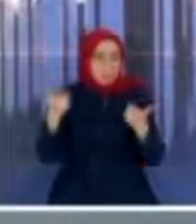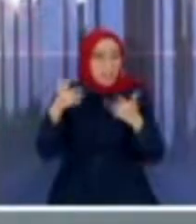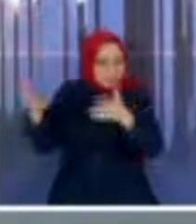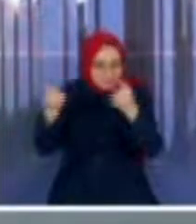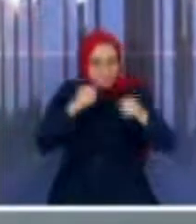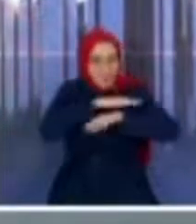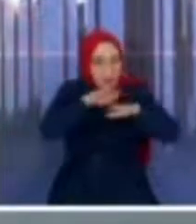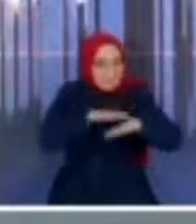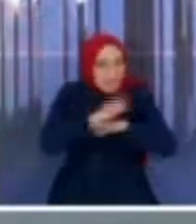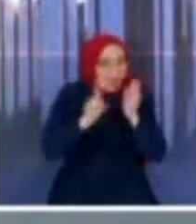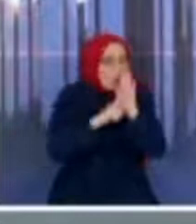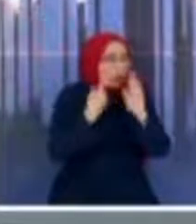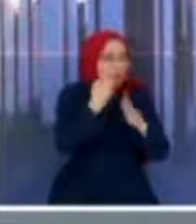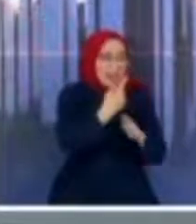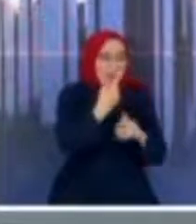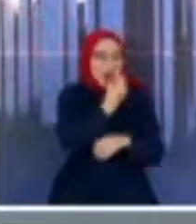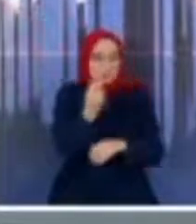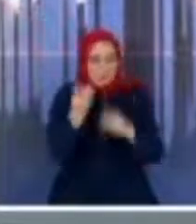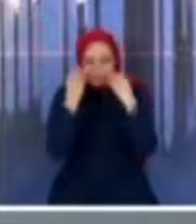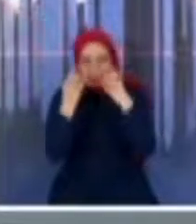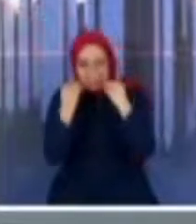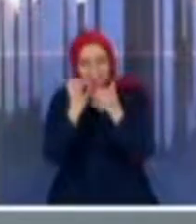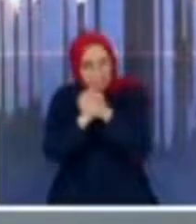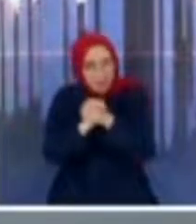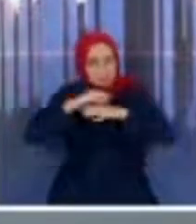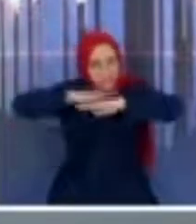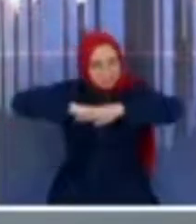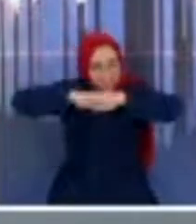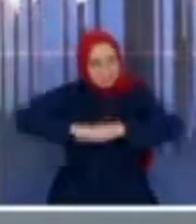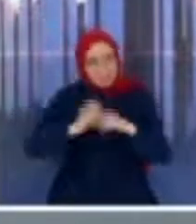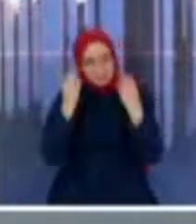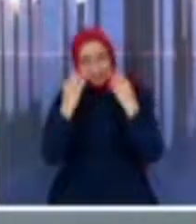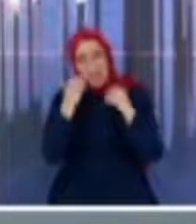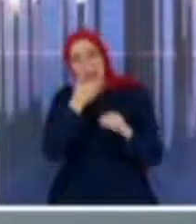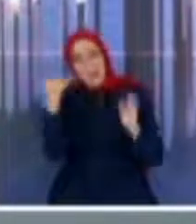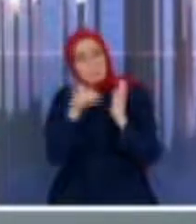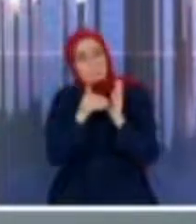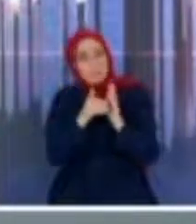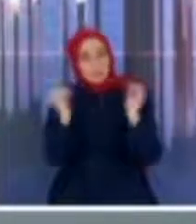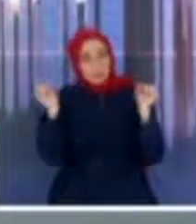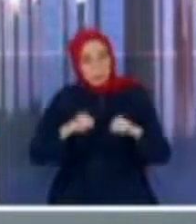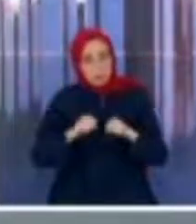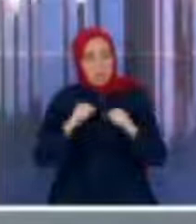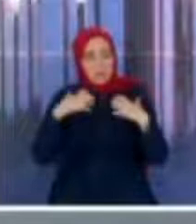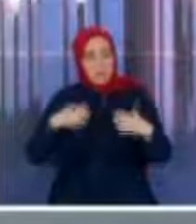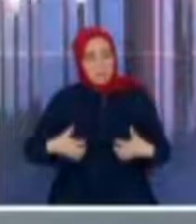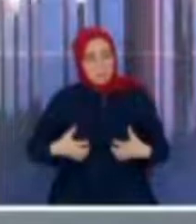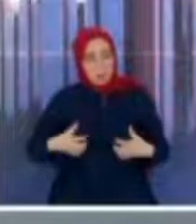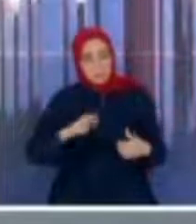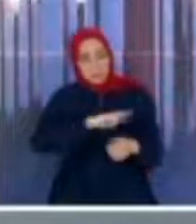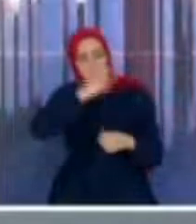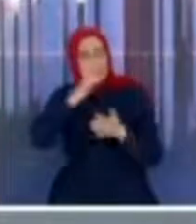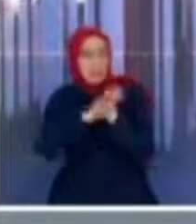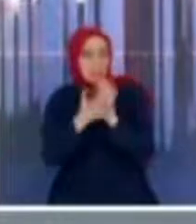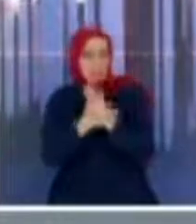الإطار الترفيهي هذاك اللي يتعلموا فيه الصغار خير بيان إيفيدامون. خليوني نحاول نحكي مع بقية أعضاء الجمعية،